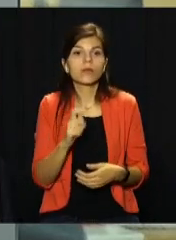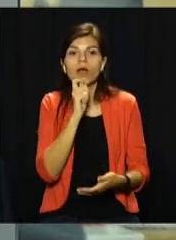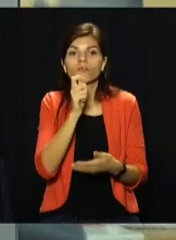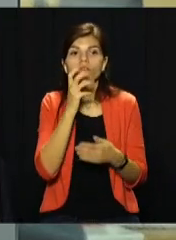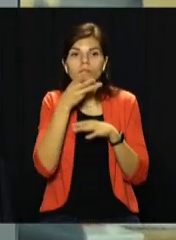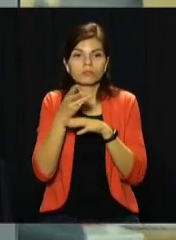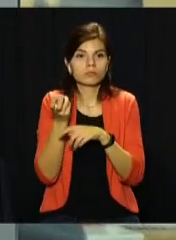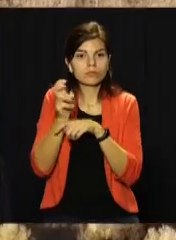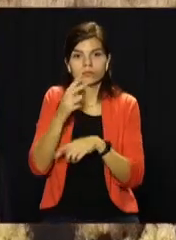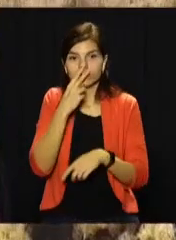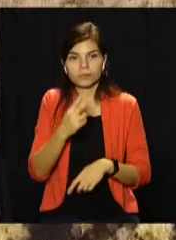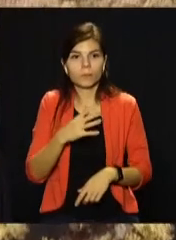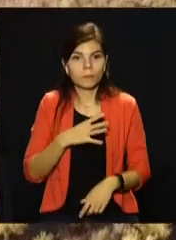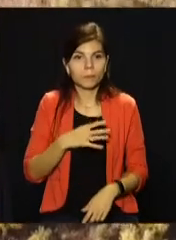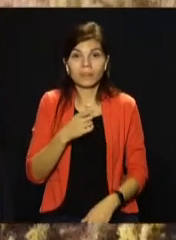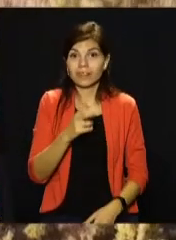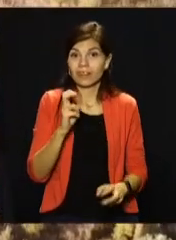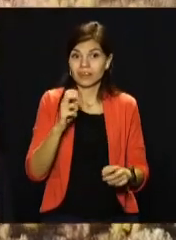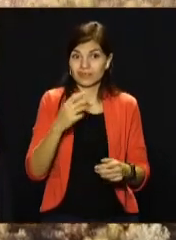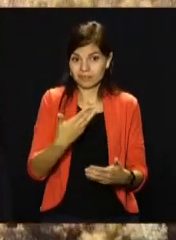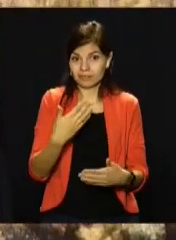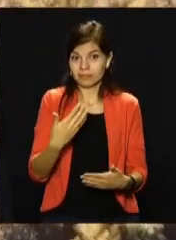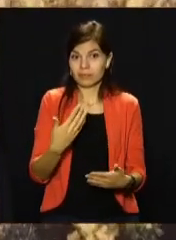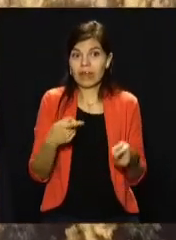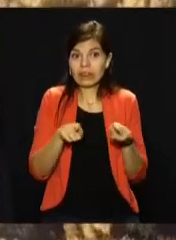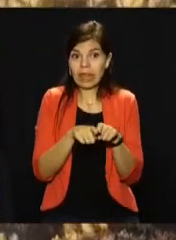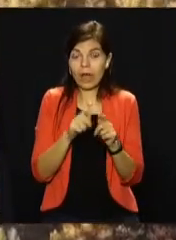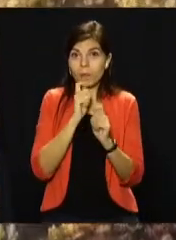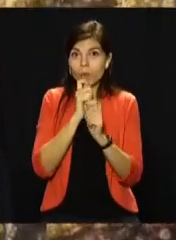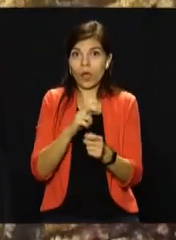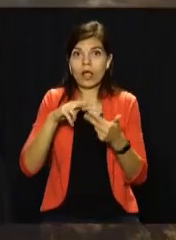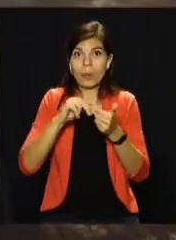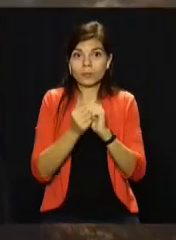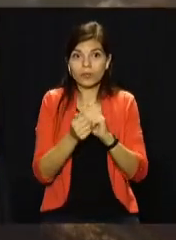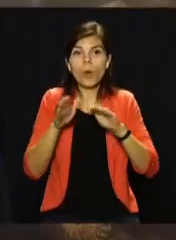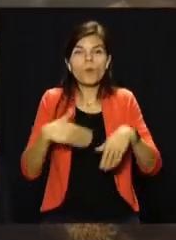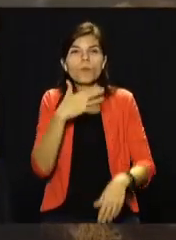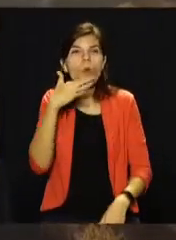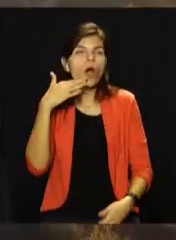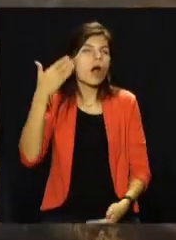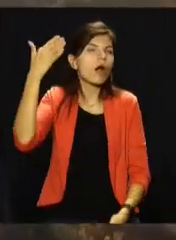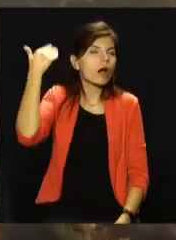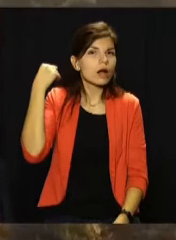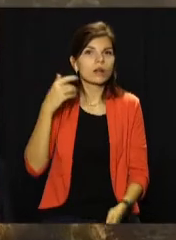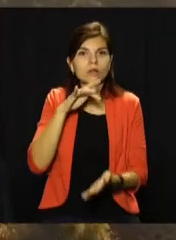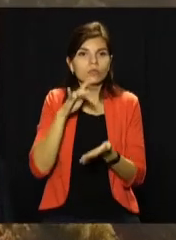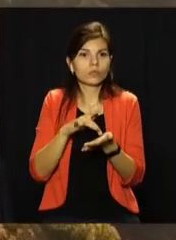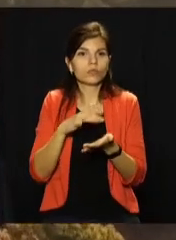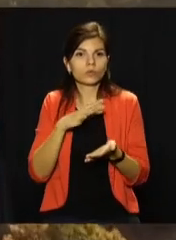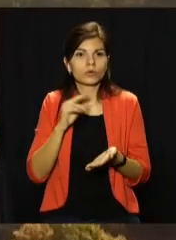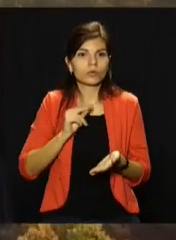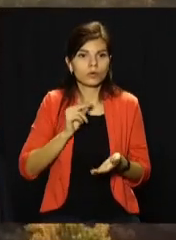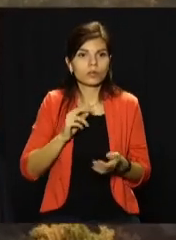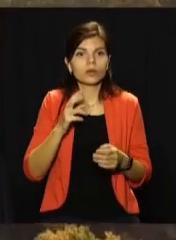Пшенична. Радіоактивна спадщина. Такий подарунок залишився Кам'янському після багатьох років роботи у місті підприємства